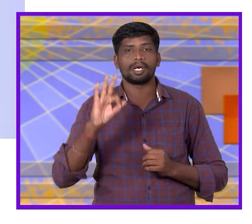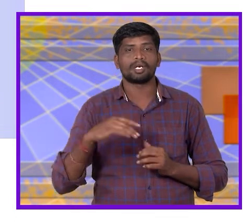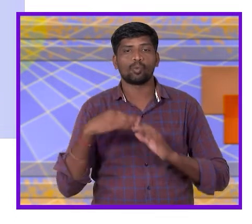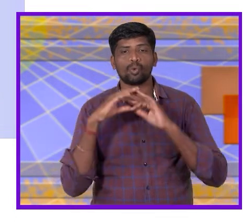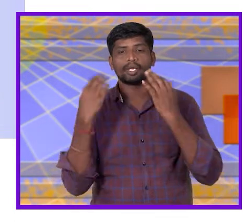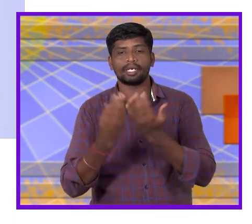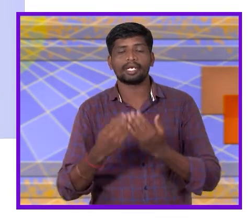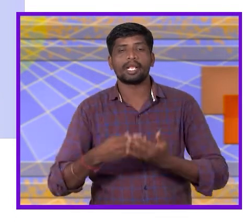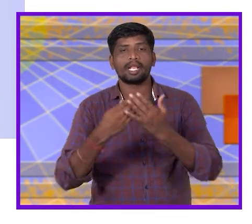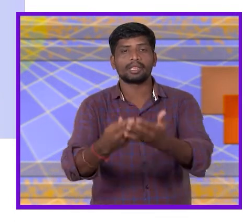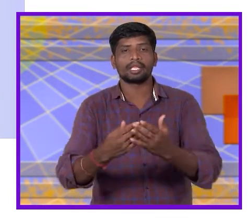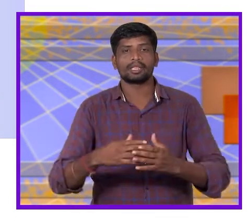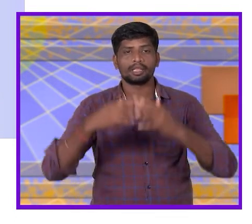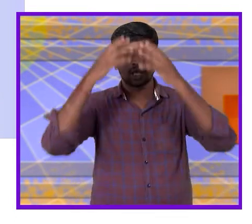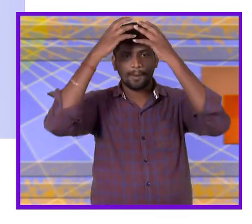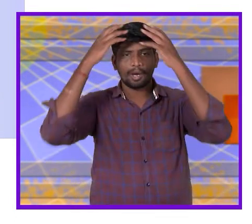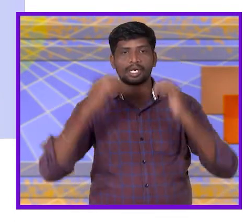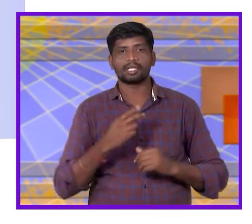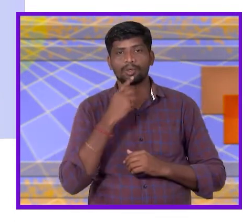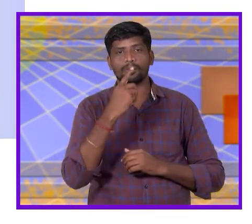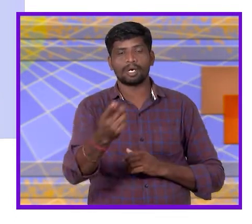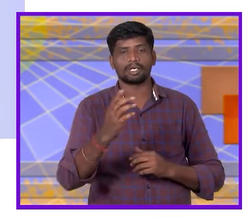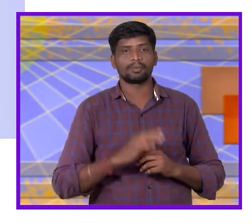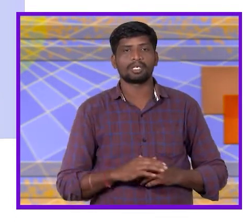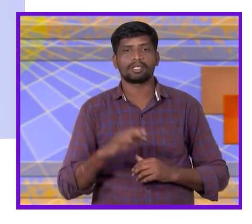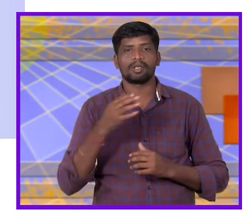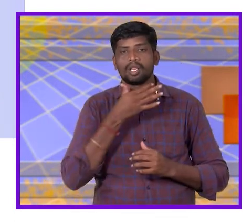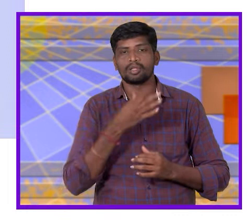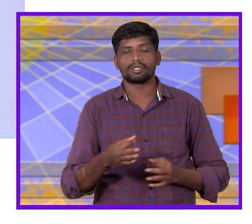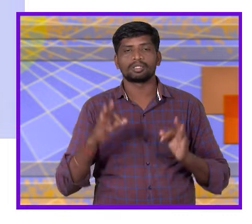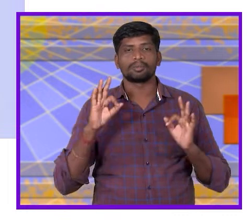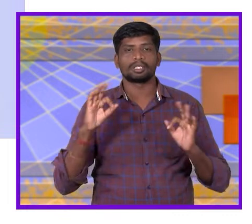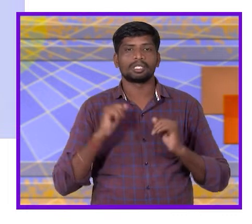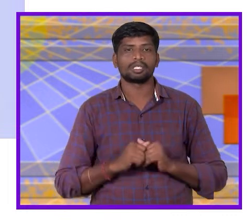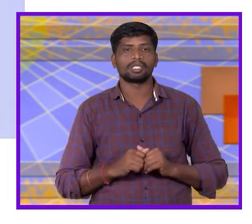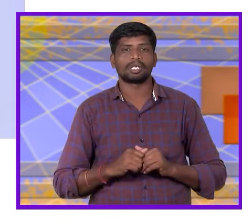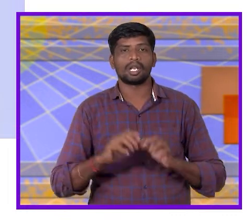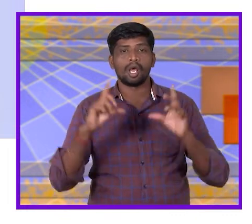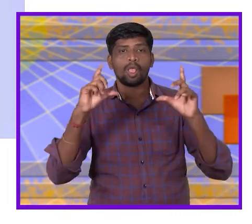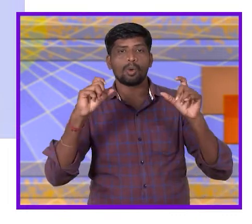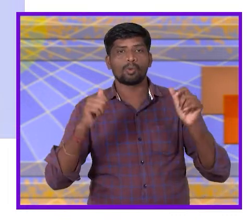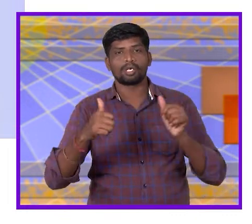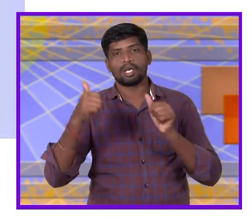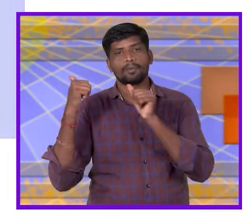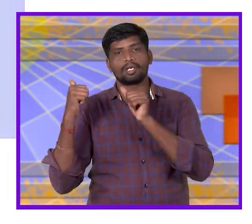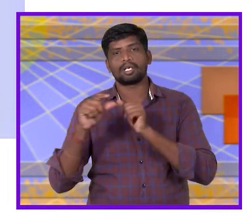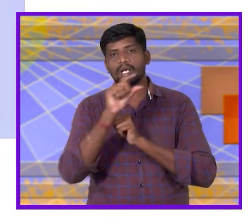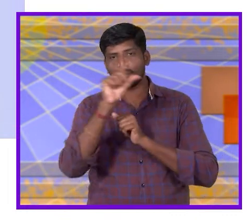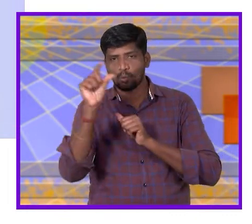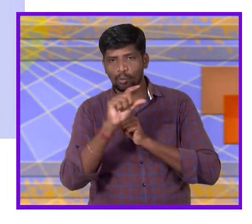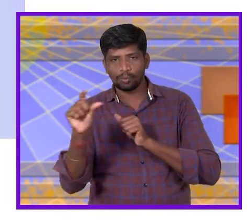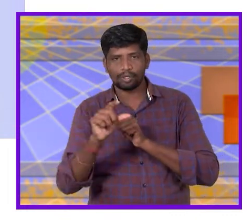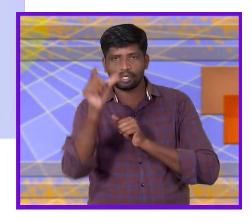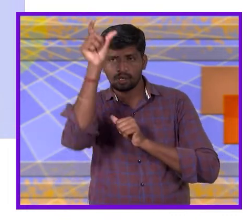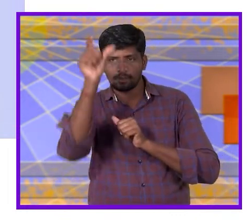பாரதி பாடினார, அந்த வள்ளுவருக்கு பெருமை சேர்க்கக்கூடிய விதத்தில் கோடம்பாக்கம்ங்கிற இடத்துல வள்ளுவர் கோட்டம் அமைக்கப்பட்டிருக்கு,